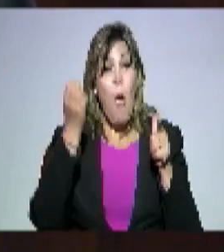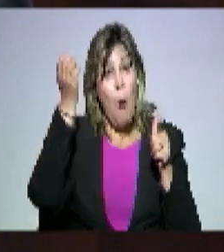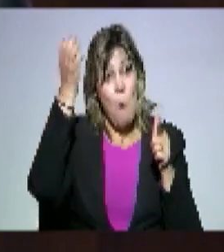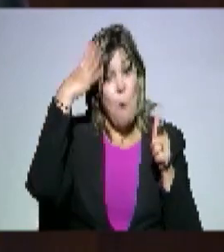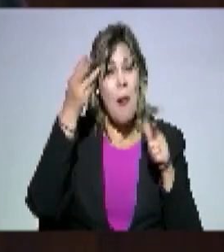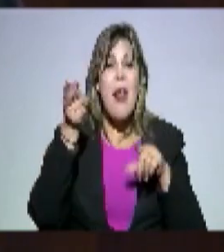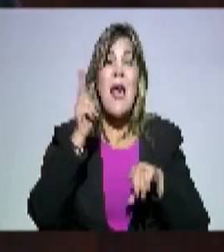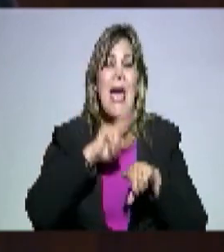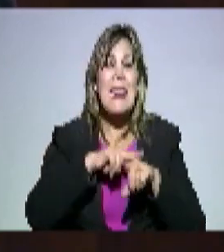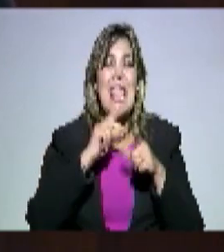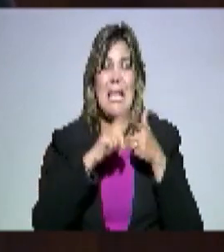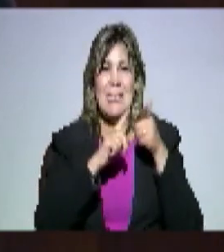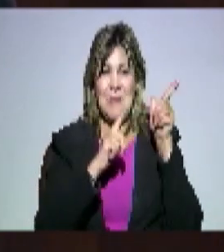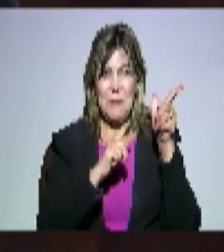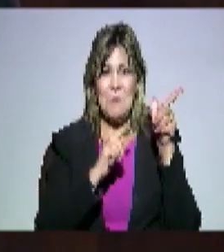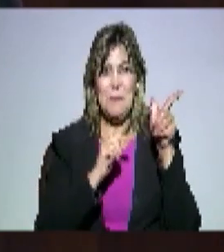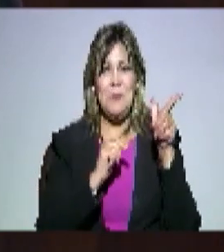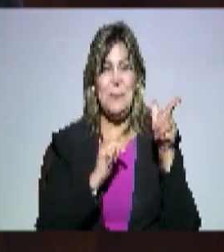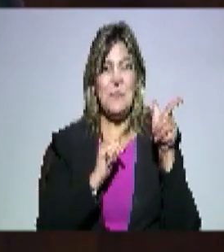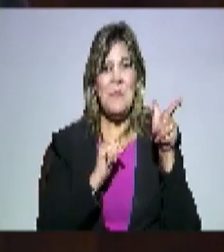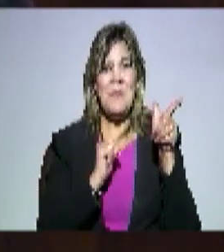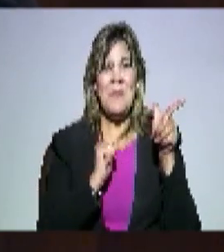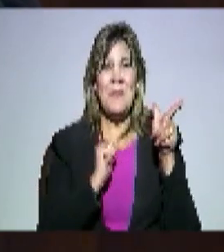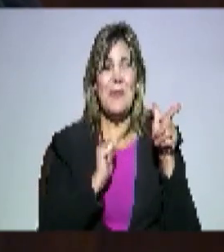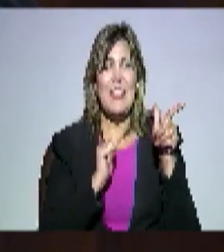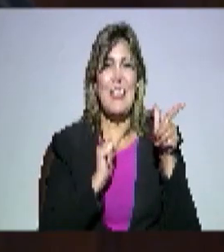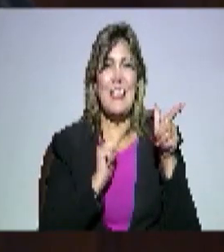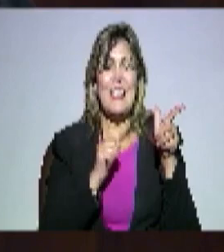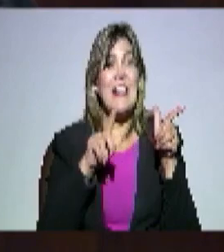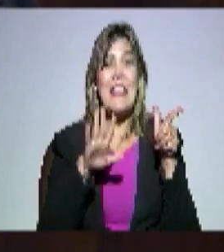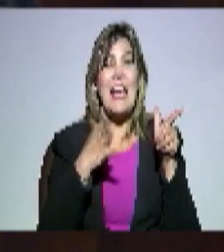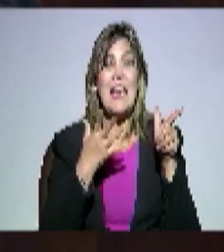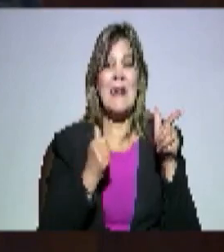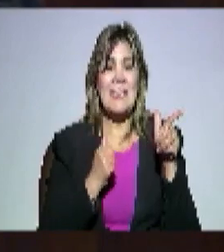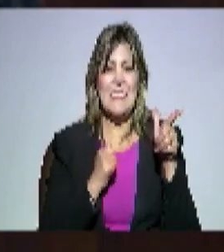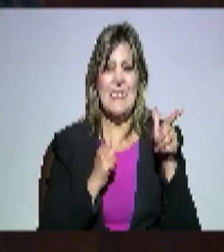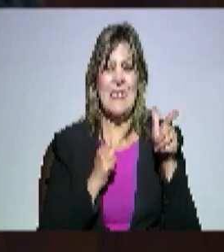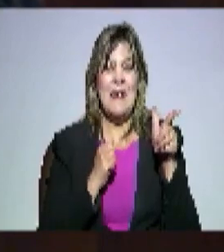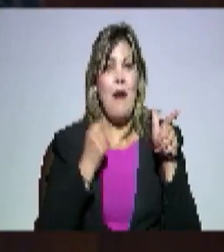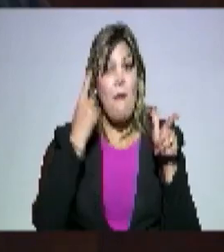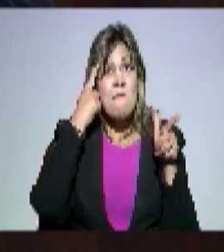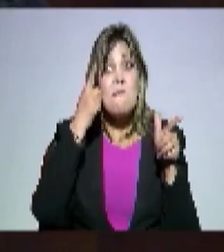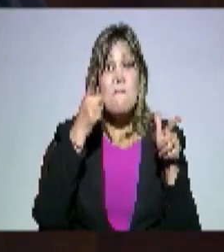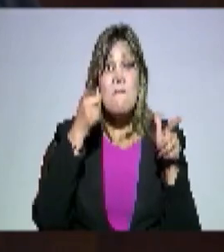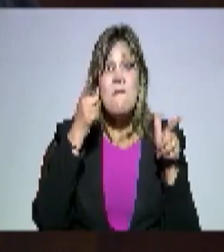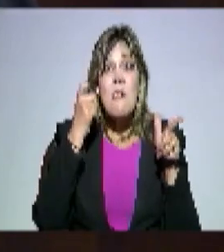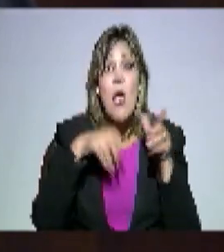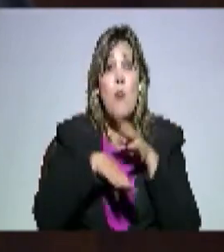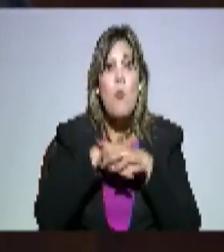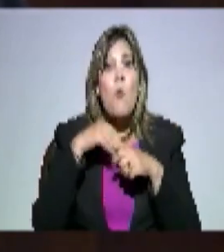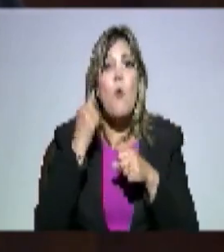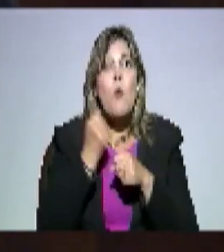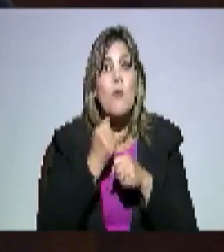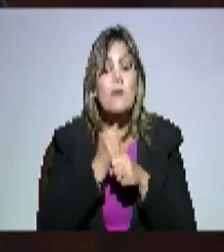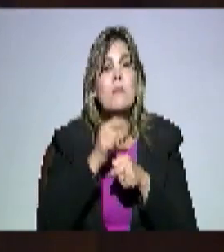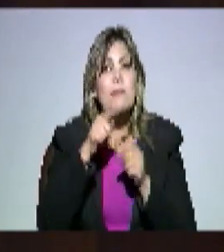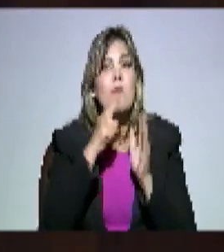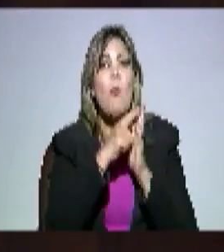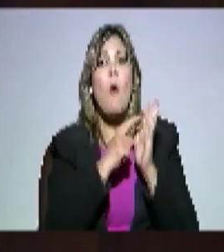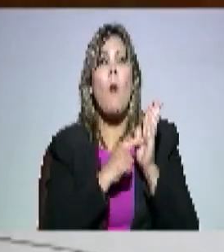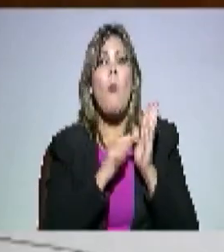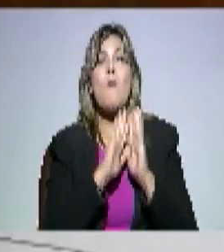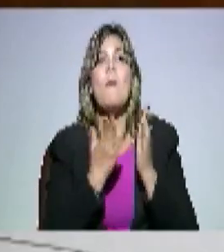هناخدها من صدقتنا للقديسين هي فهم وتطبيق الوصيه بطريق